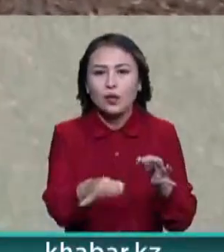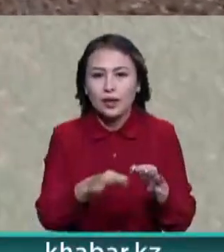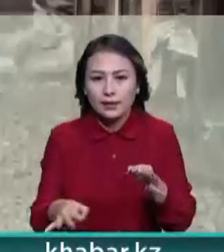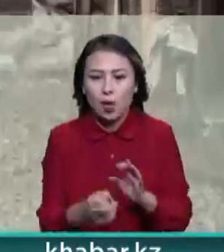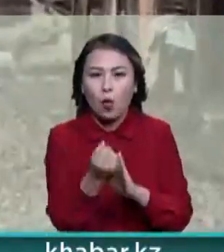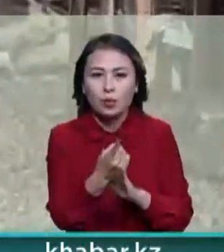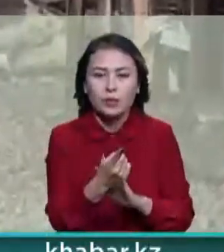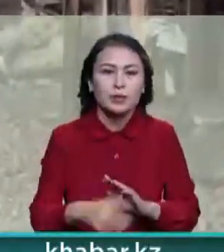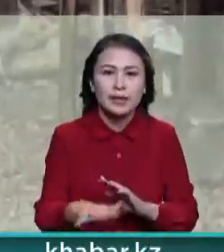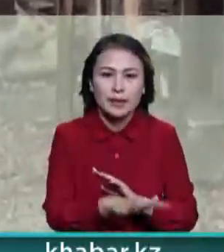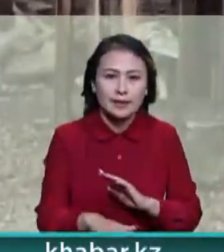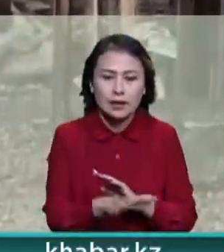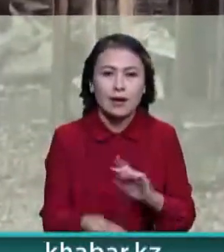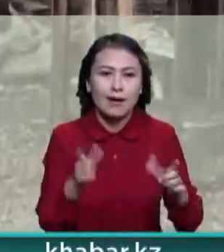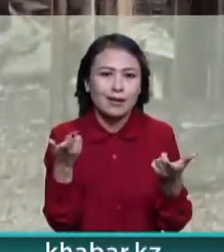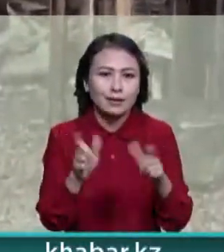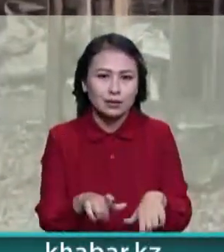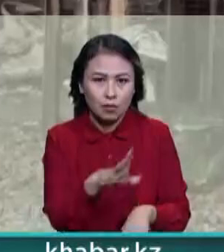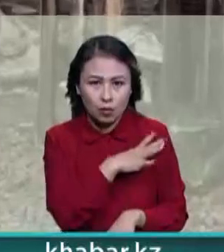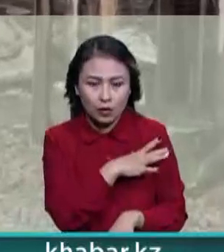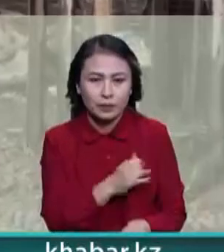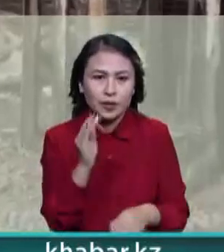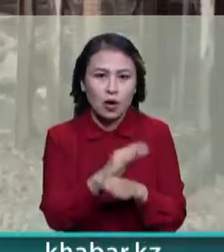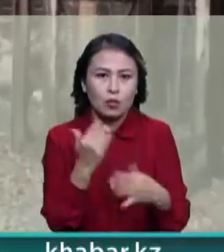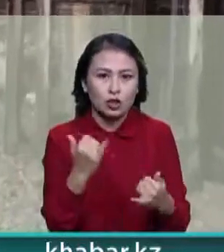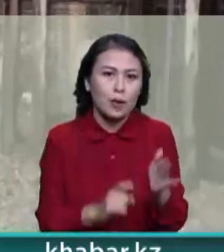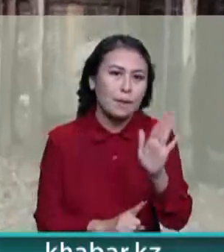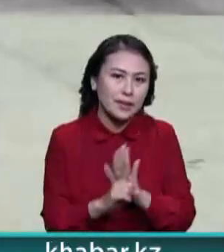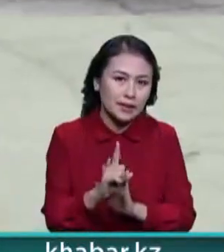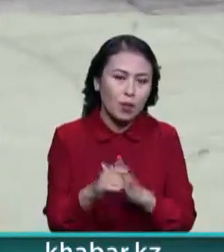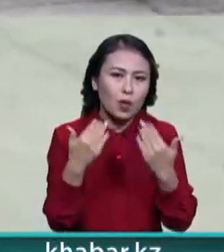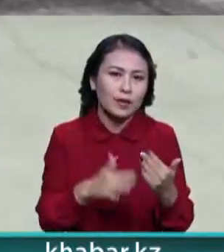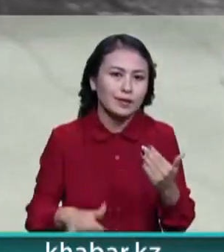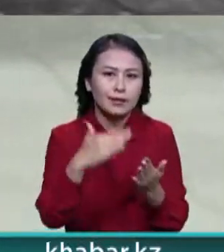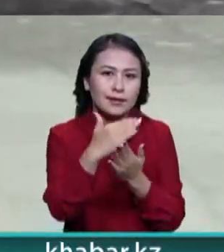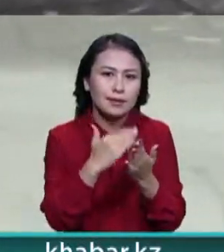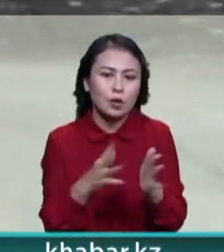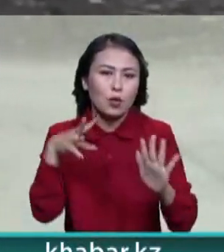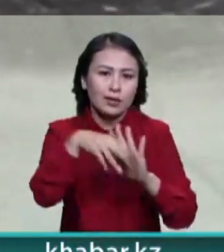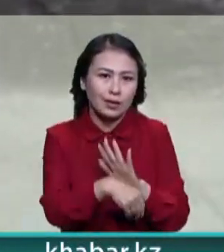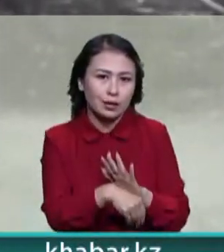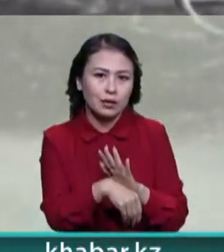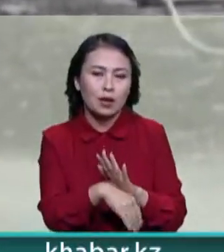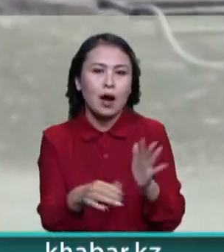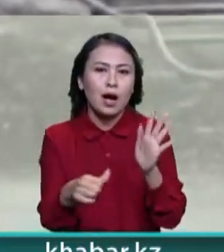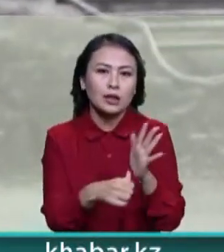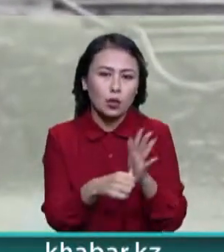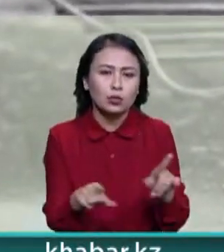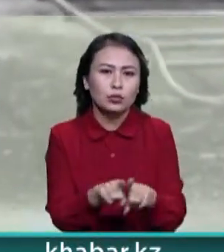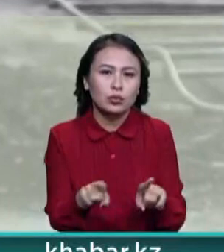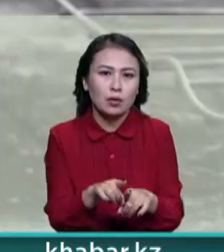11 елді мекенде карантин жарияланды. Енді бүгіннен бастап олардың тізіміне, олардың қатарына тағы 6-ауын